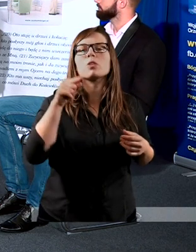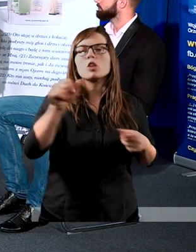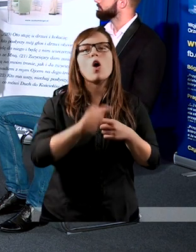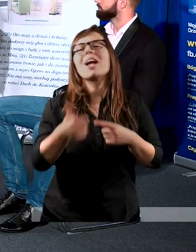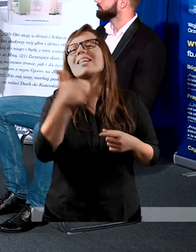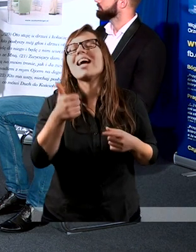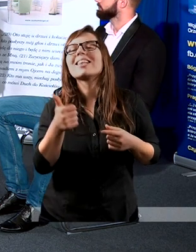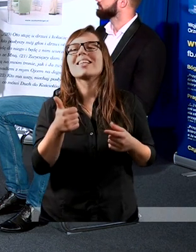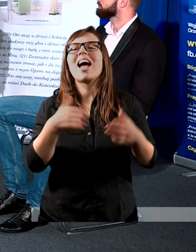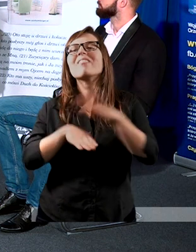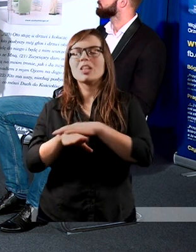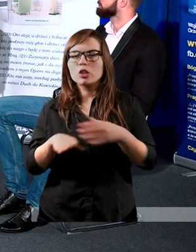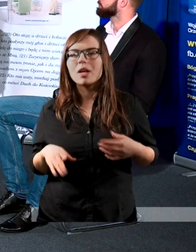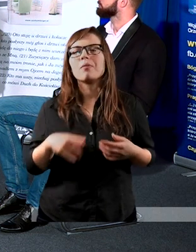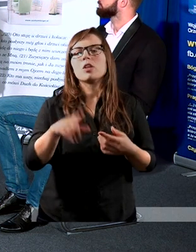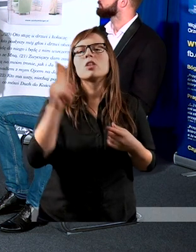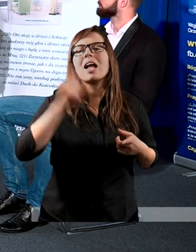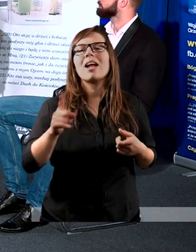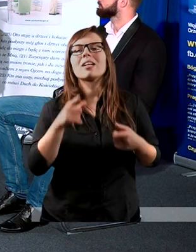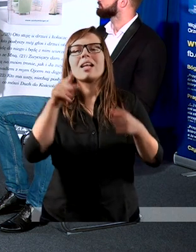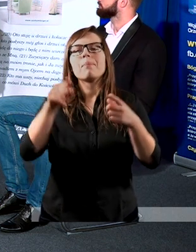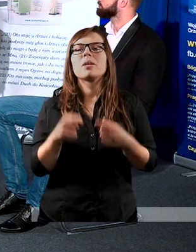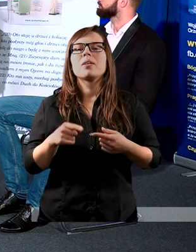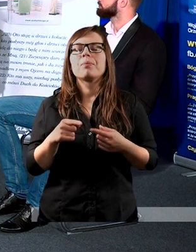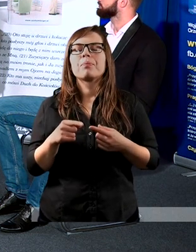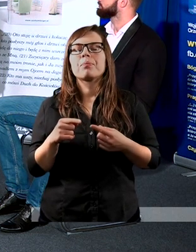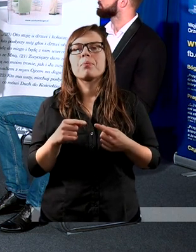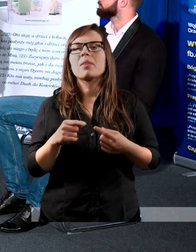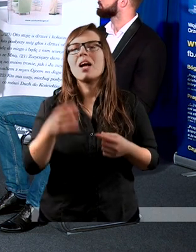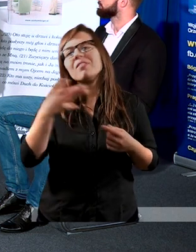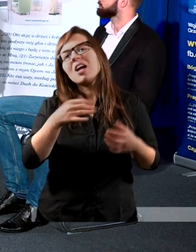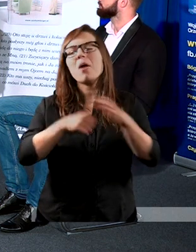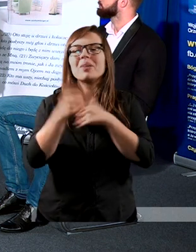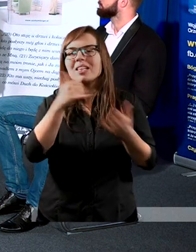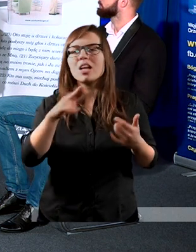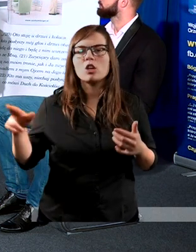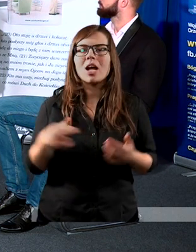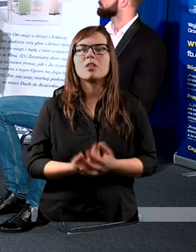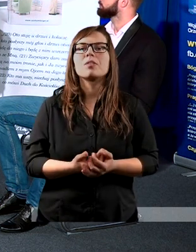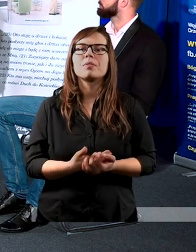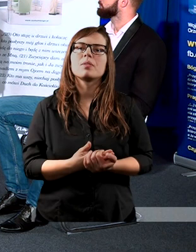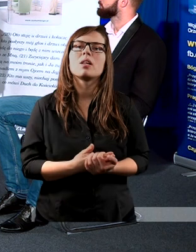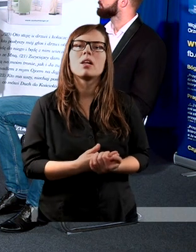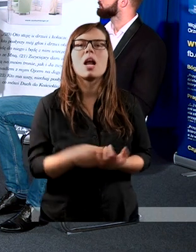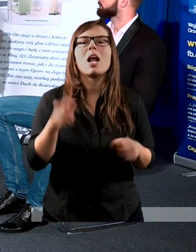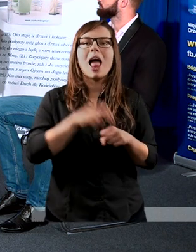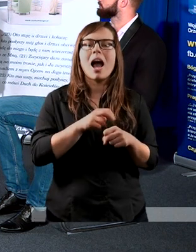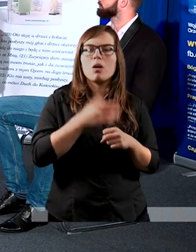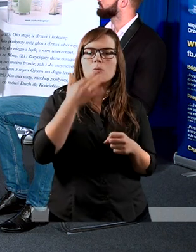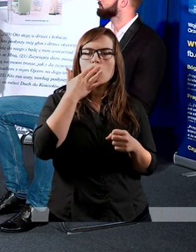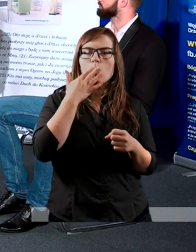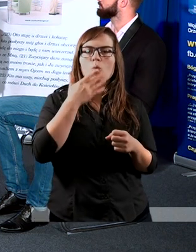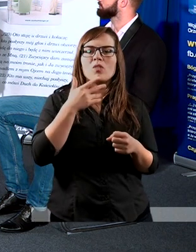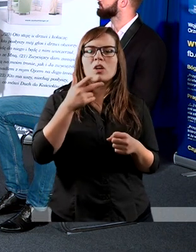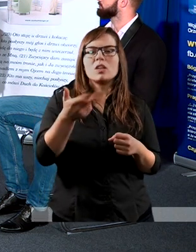jedyna ścieżka. Pamiętam, jak miałem kolano uszkodzone podczas gry w piłkę nożną i lekarz mówił